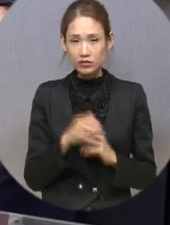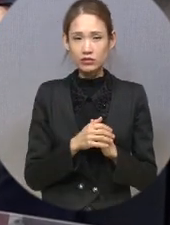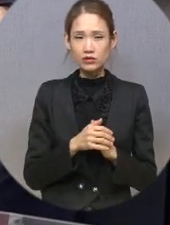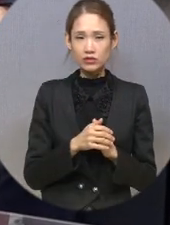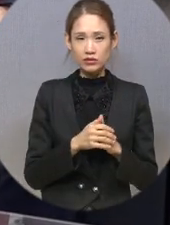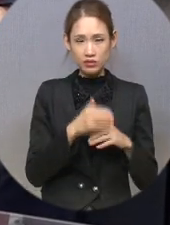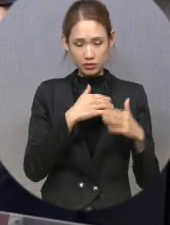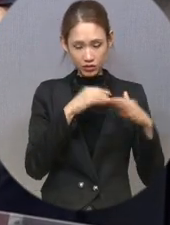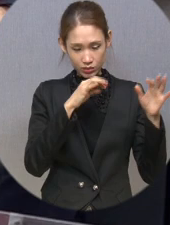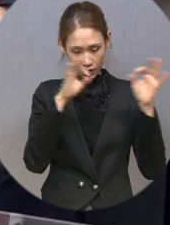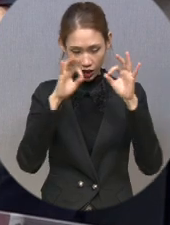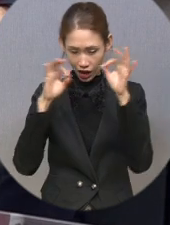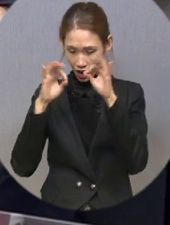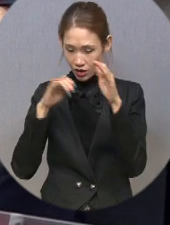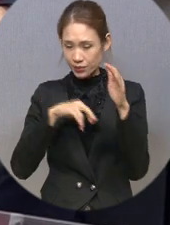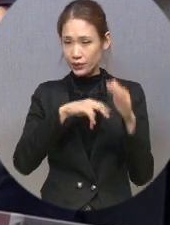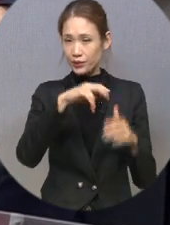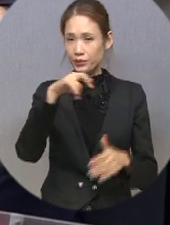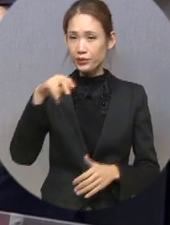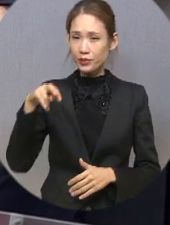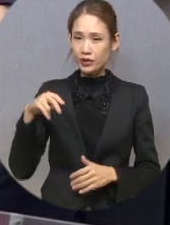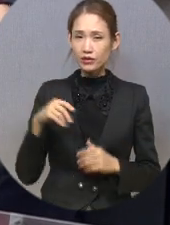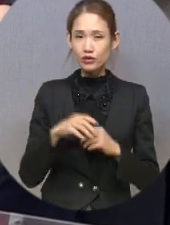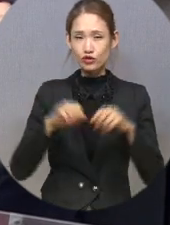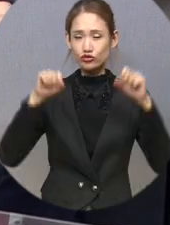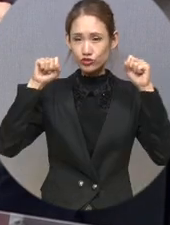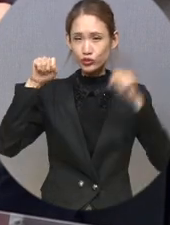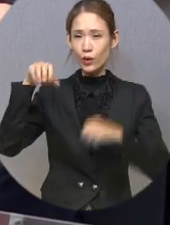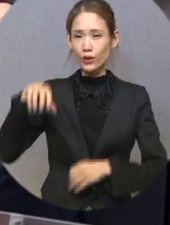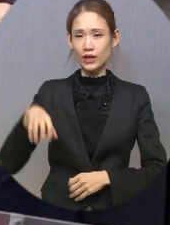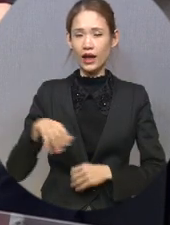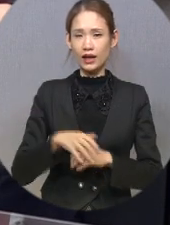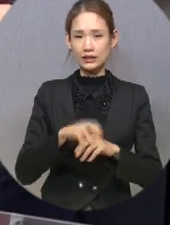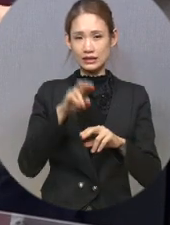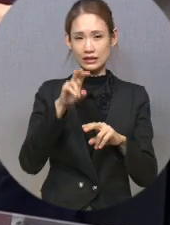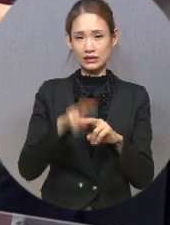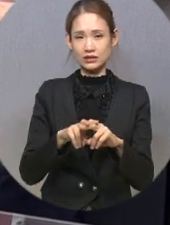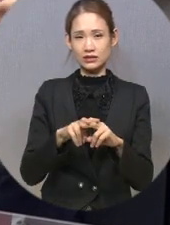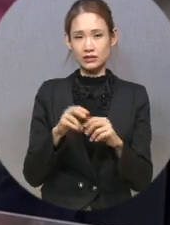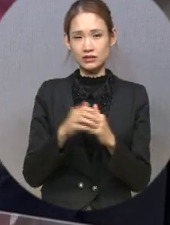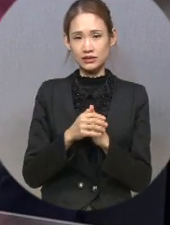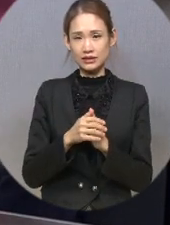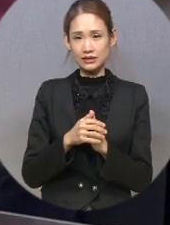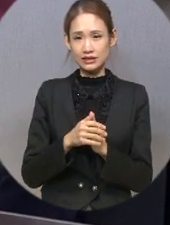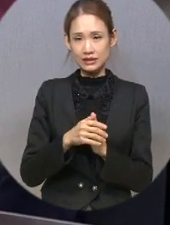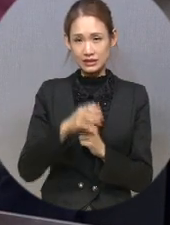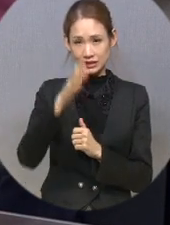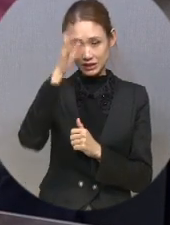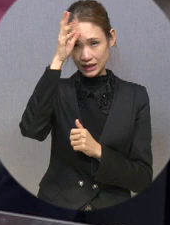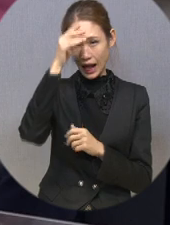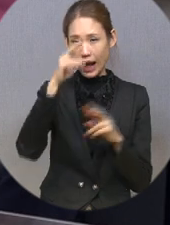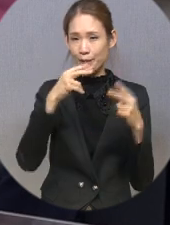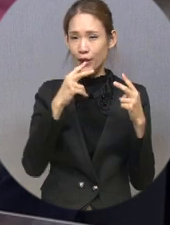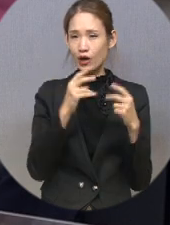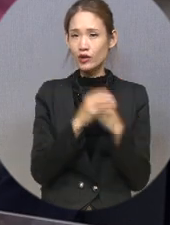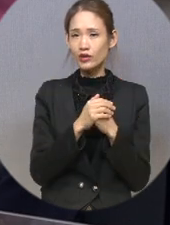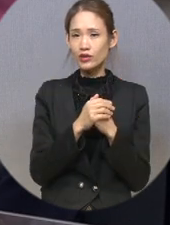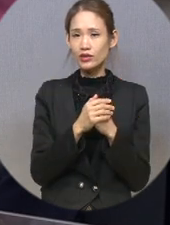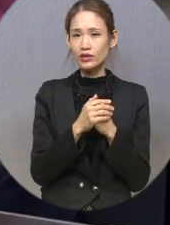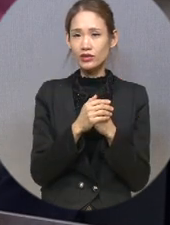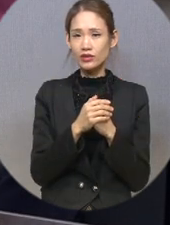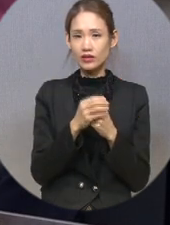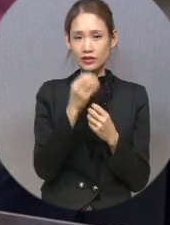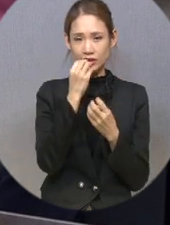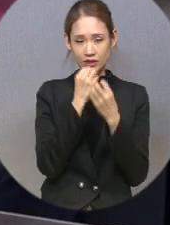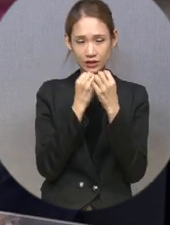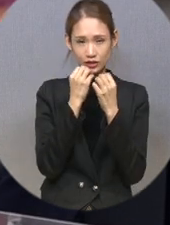바퀴 돌아봤는데, 운동장 벤치에 앉아서 생라면을 이렇게 두 손으로 붙잡고